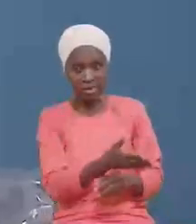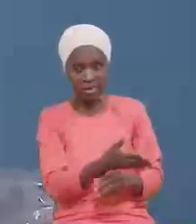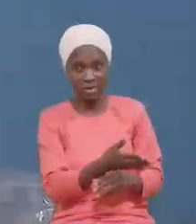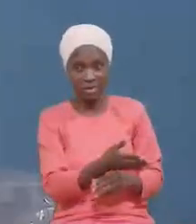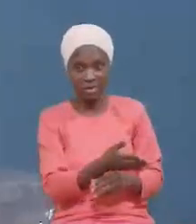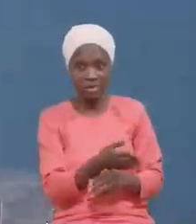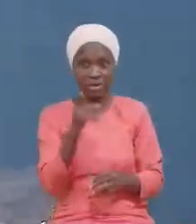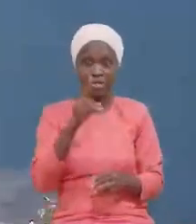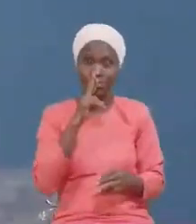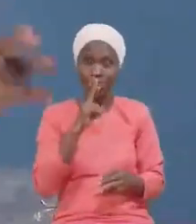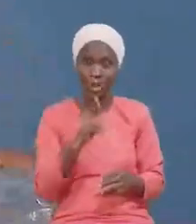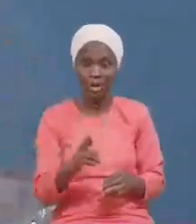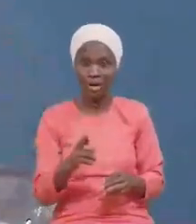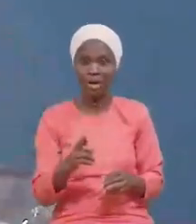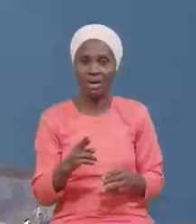Vous allez